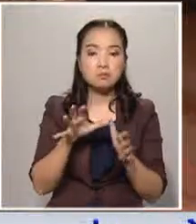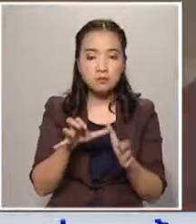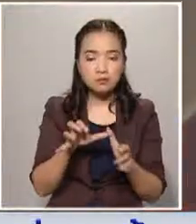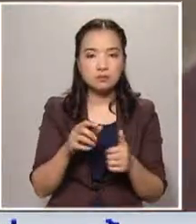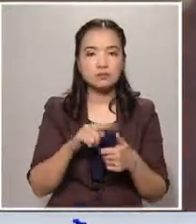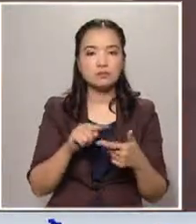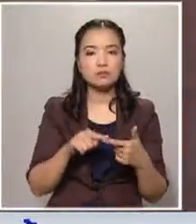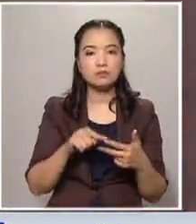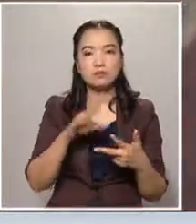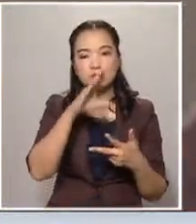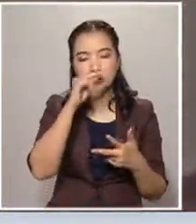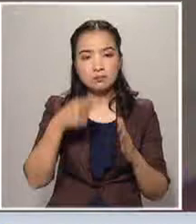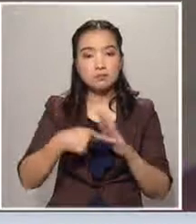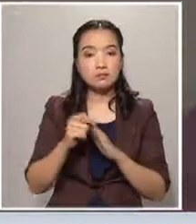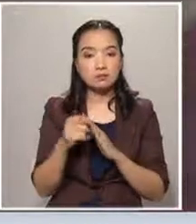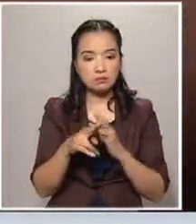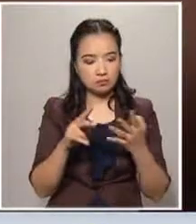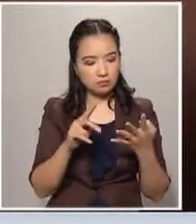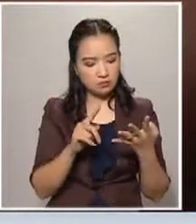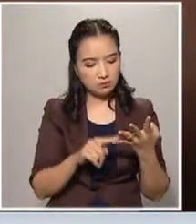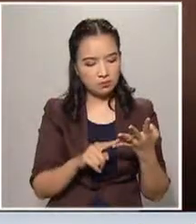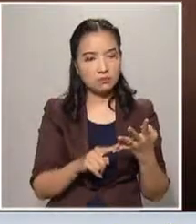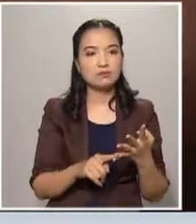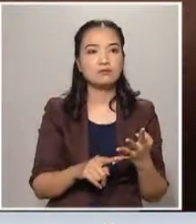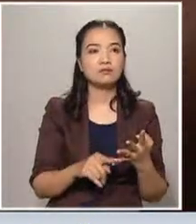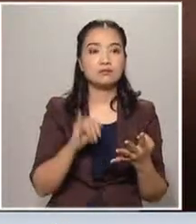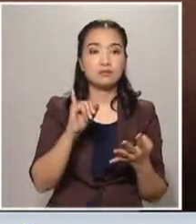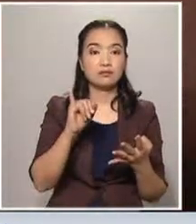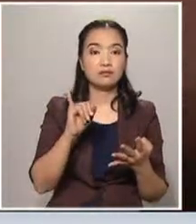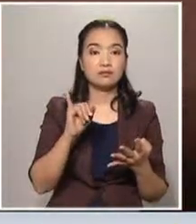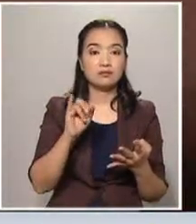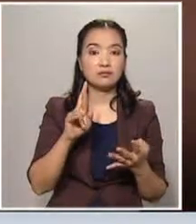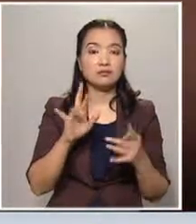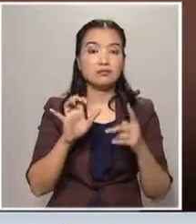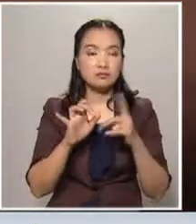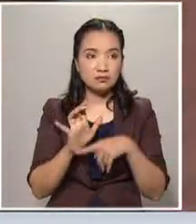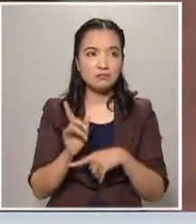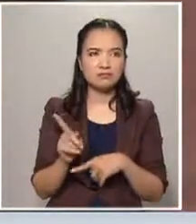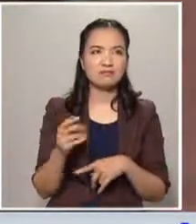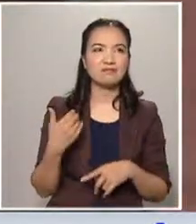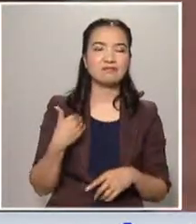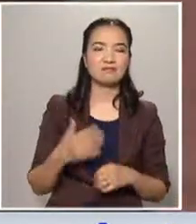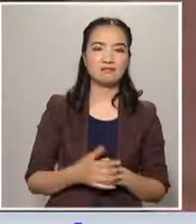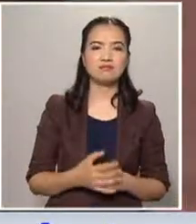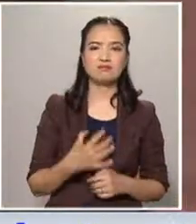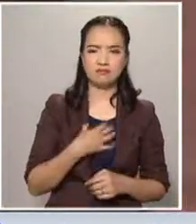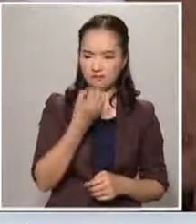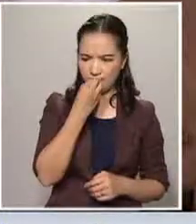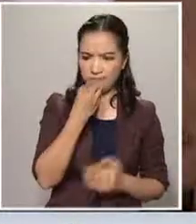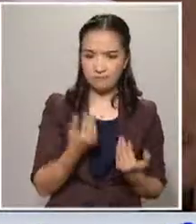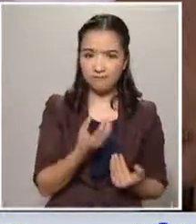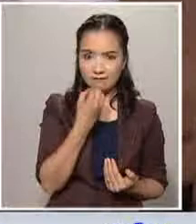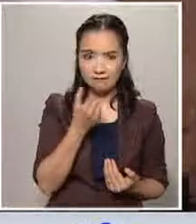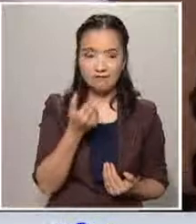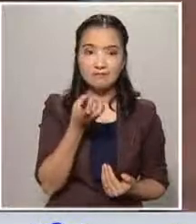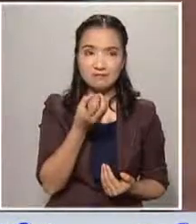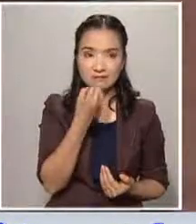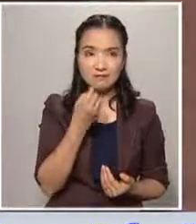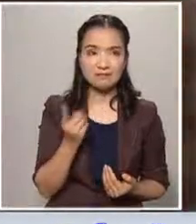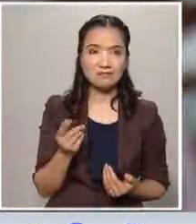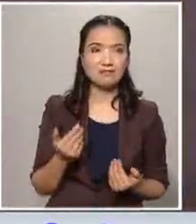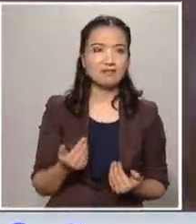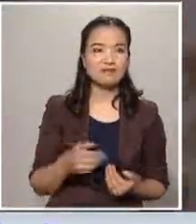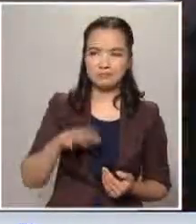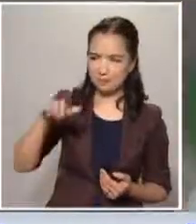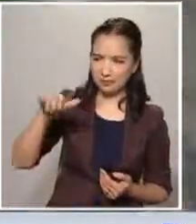อมปทุมแล้วก็ไลบุรี แต่ยังไม่ได้กินข้าวผู้ใหญ่เลยอ่ะ จะได้กินอะไรคะวันนี ้นายหนูหนูมามาม